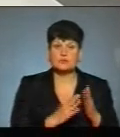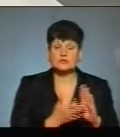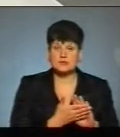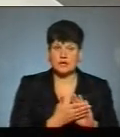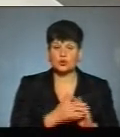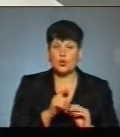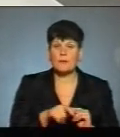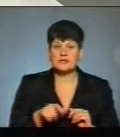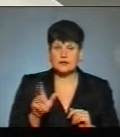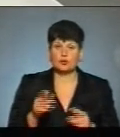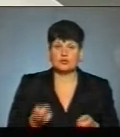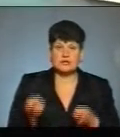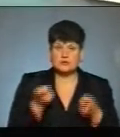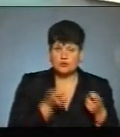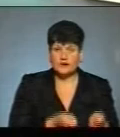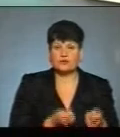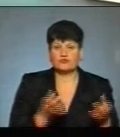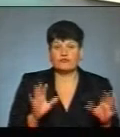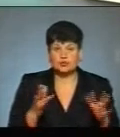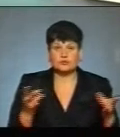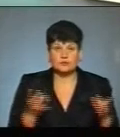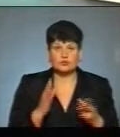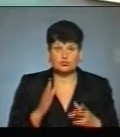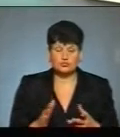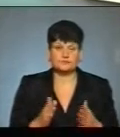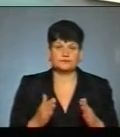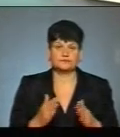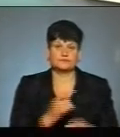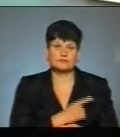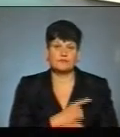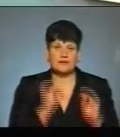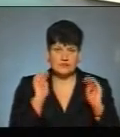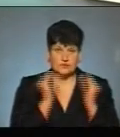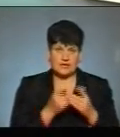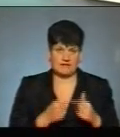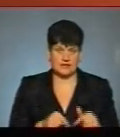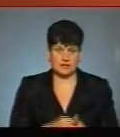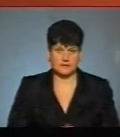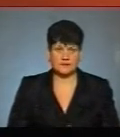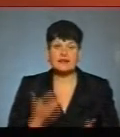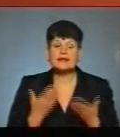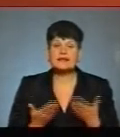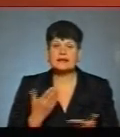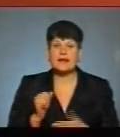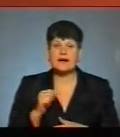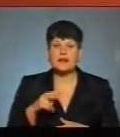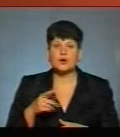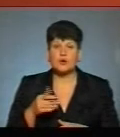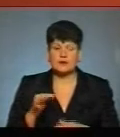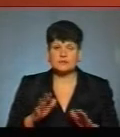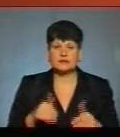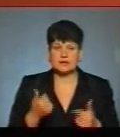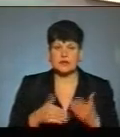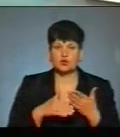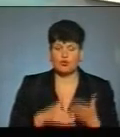будуть транспортувати, якщо в цьому буде необхідність, в стаціонарне відділення, інфекційне відділення. Який алгоритм надання допомоги